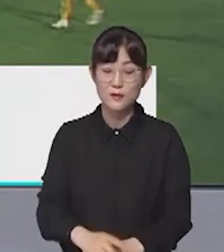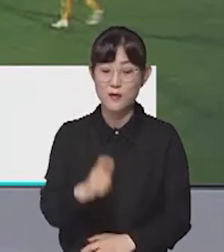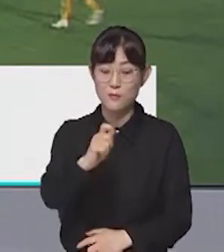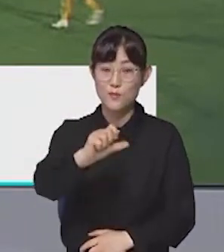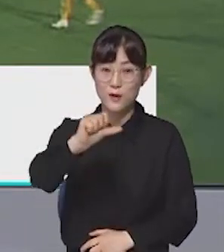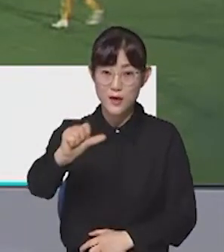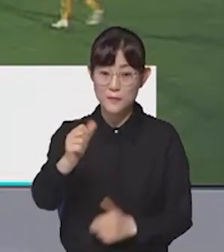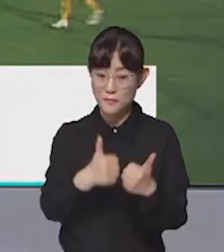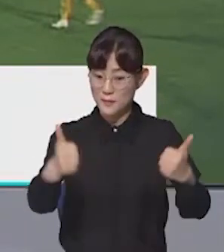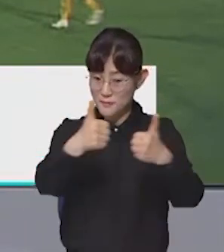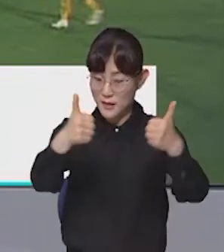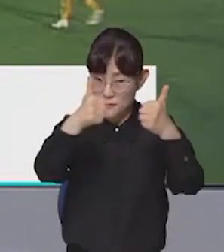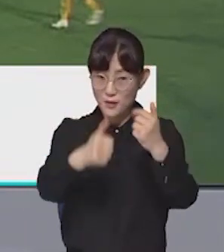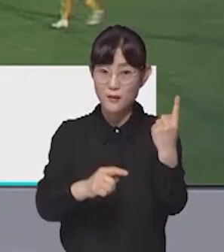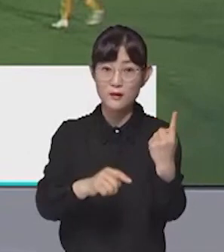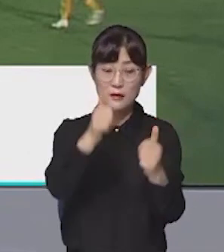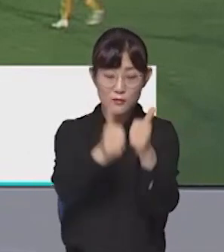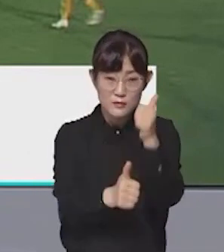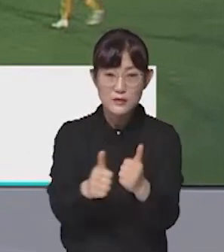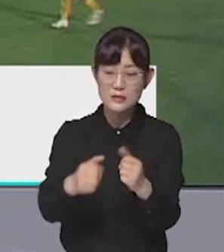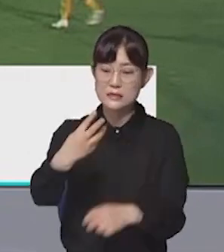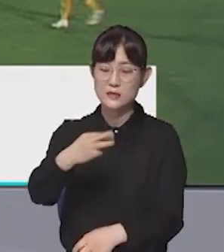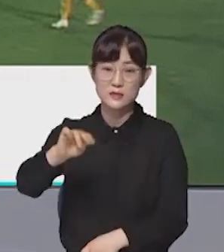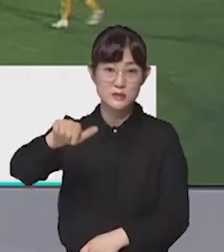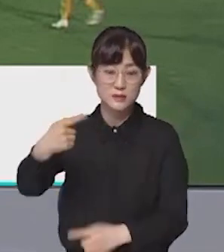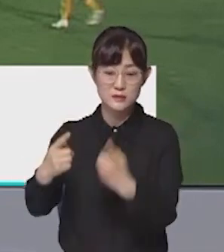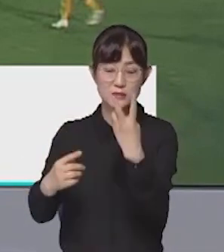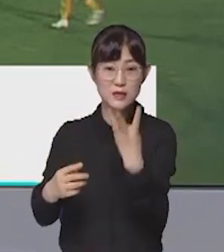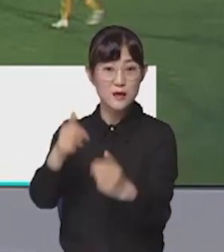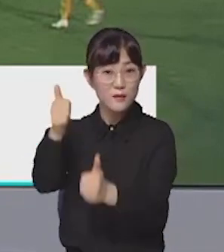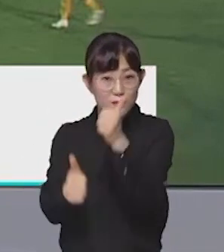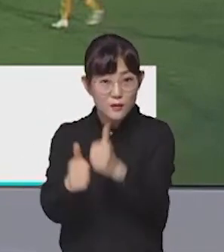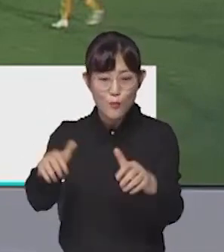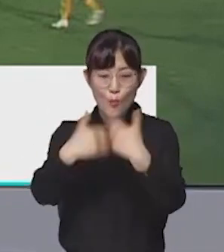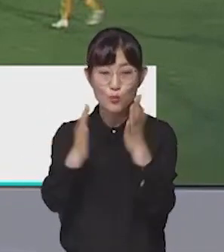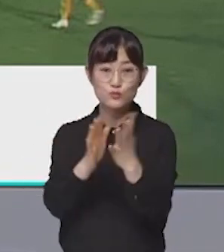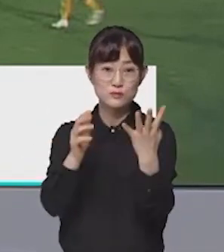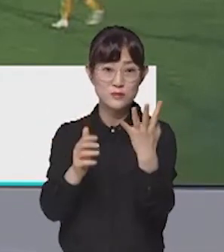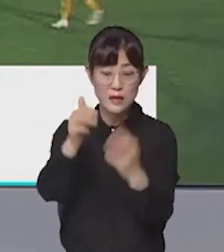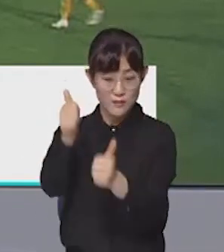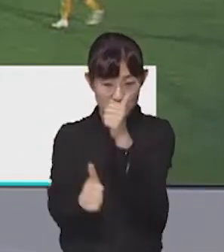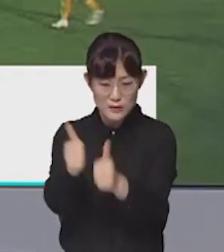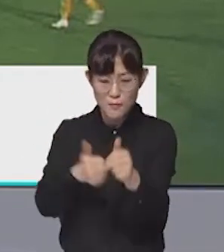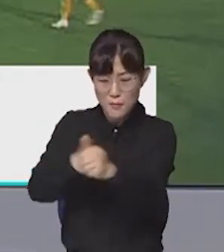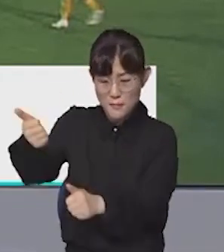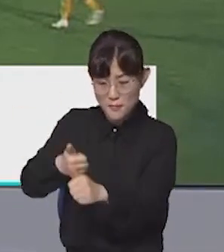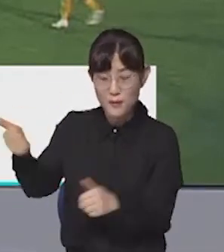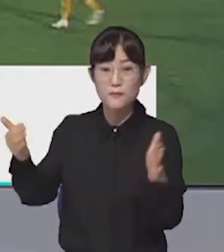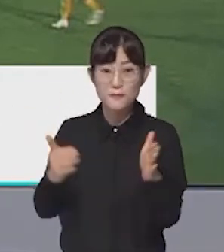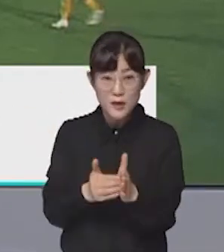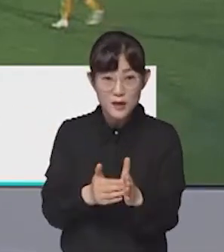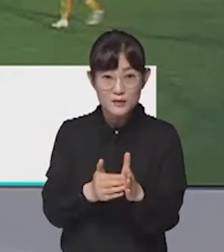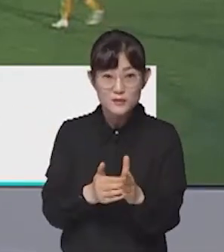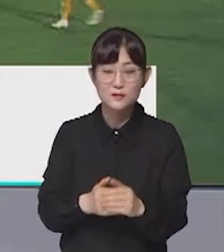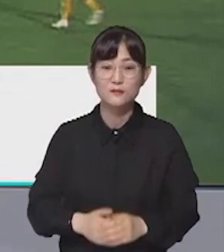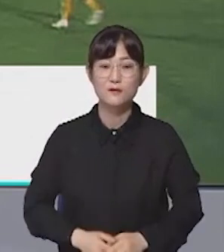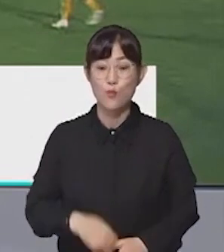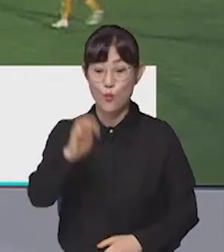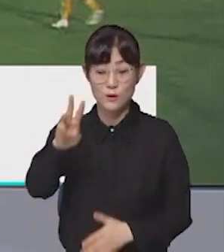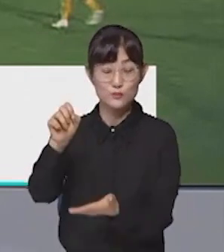FA컵 한 경기와 리그 세 경기 등 최근 네 경기를 모두 승리로 장식하며 본격적인 상위권 경쟁에